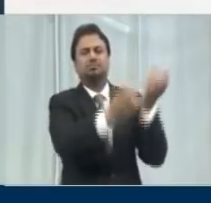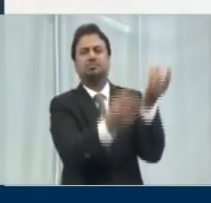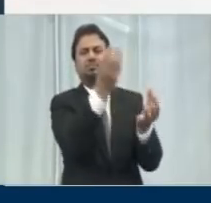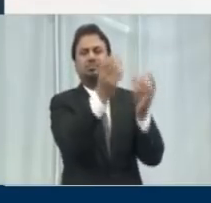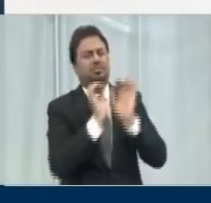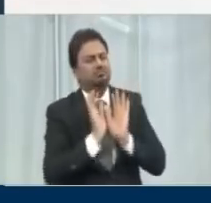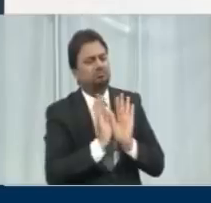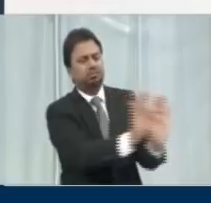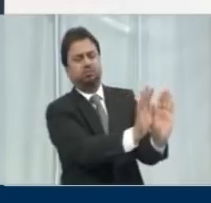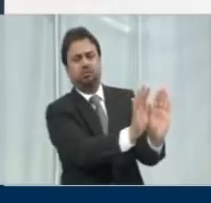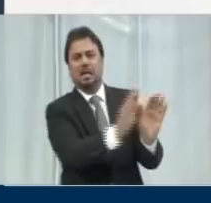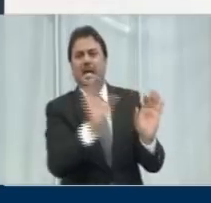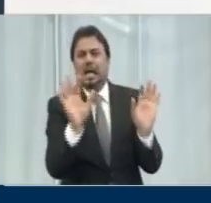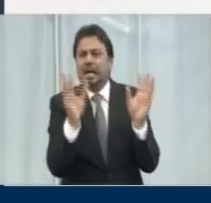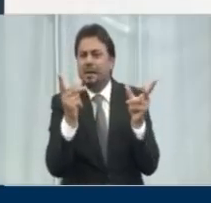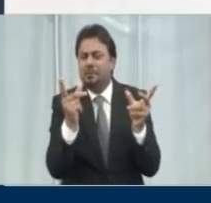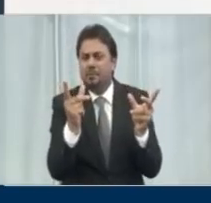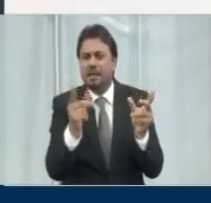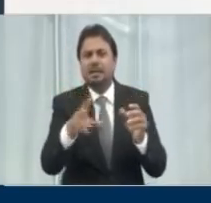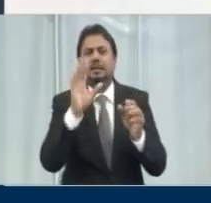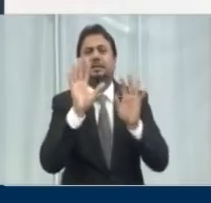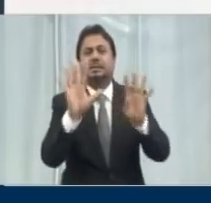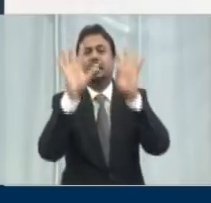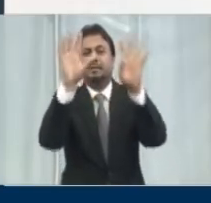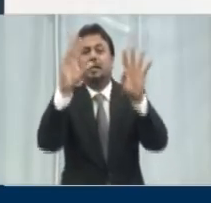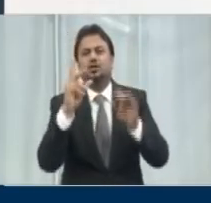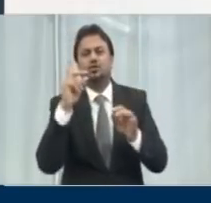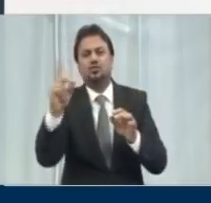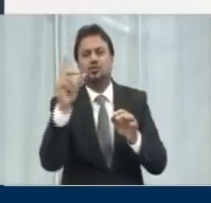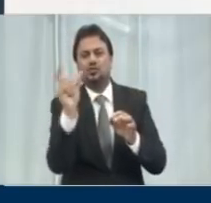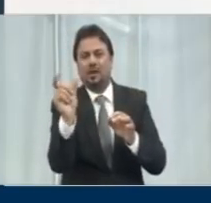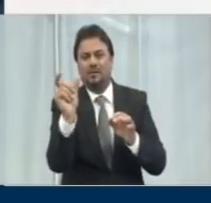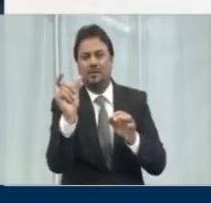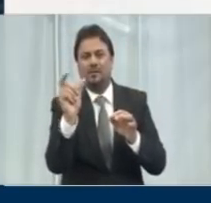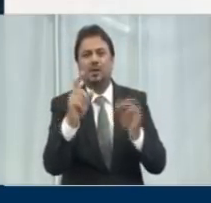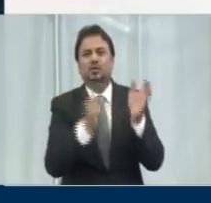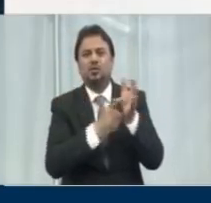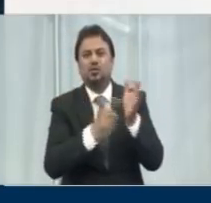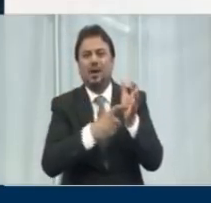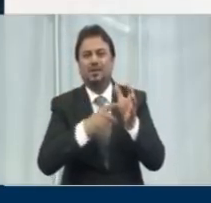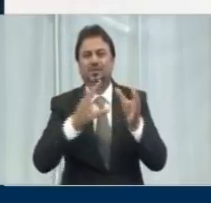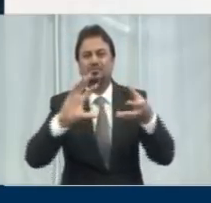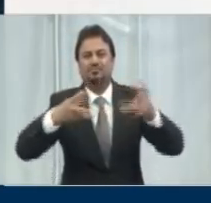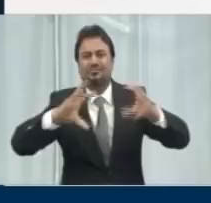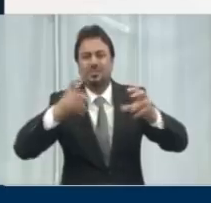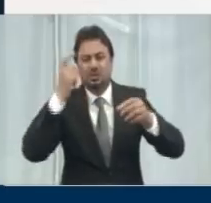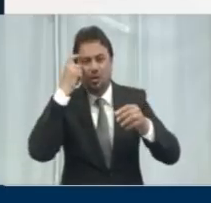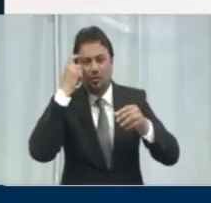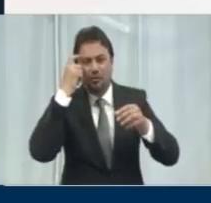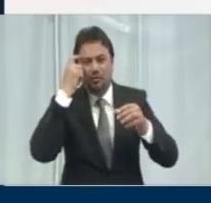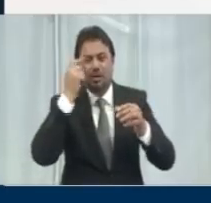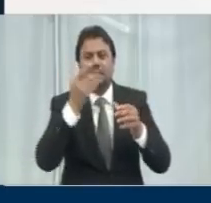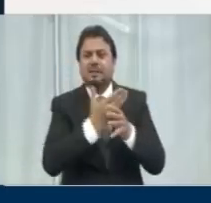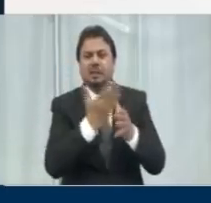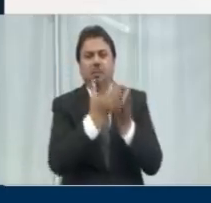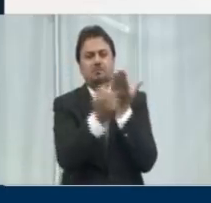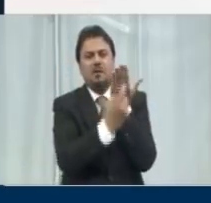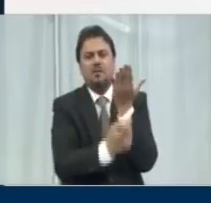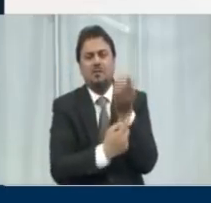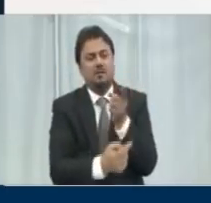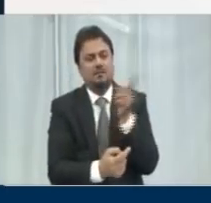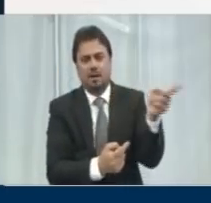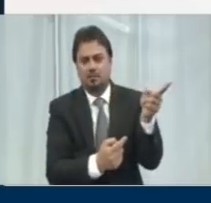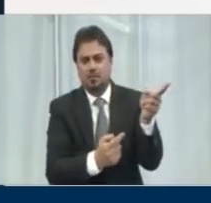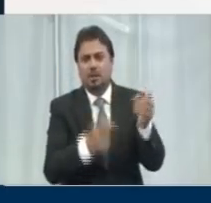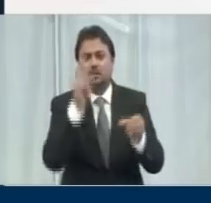البوابة قام بإتلاف أكثر من 19 طنا من الدجاج المخالف للضوابط والتعليمات، وأوضح أن العملية